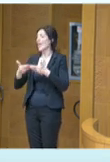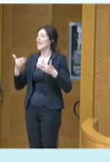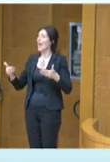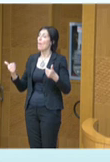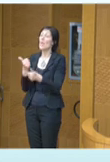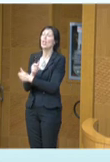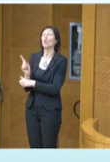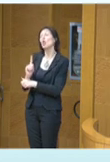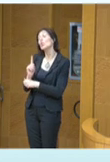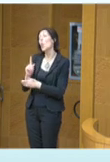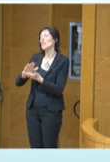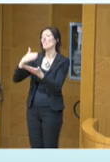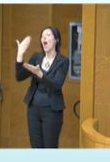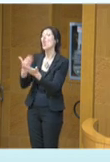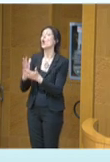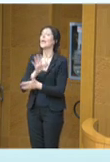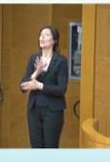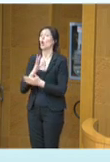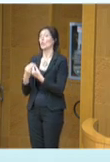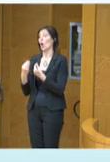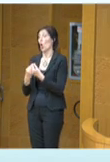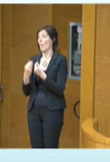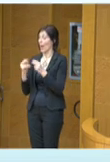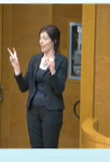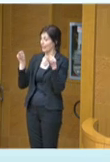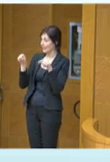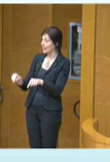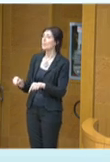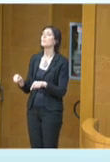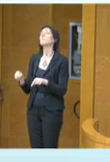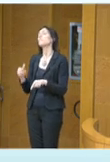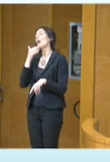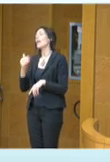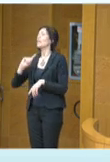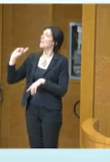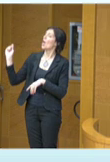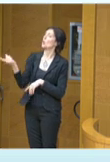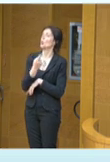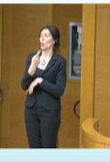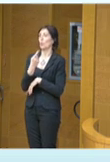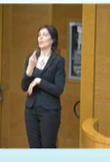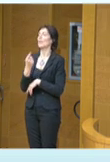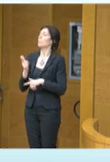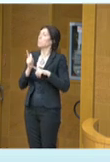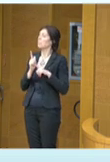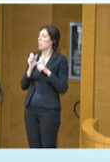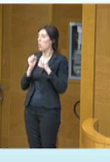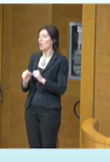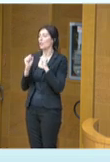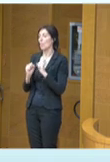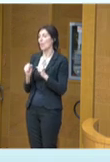valore della risorsa compagni. E a tal proposito ringraziamo tutti coloro che ci hanno offerto questa